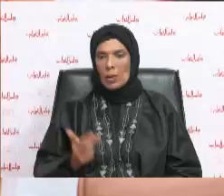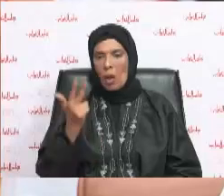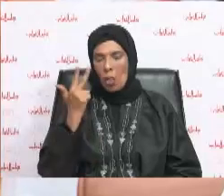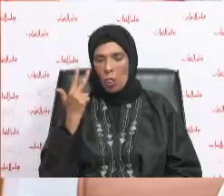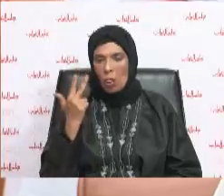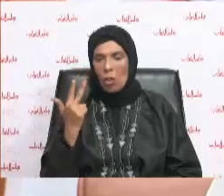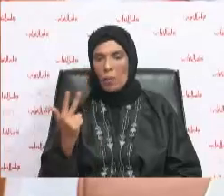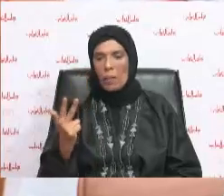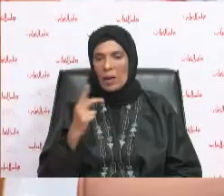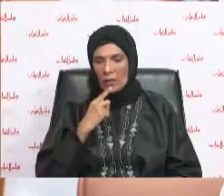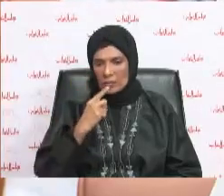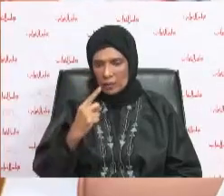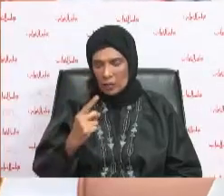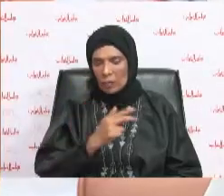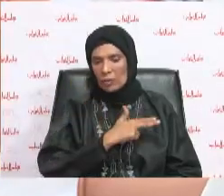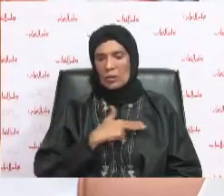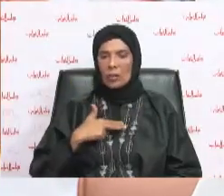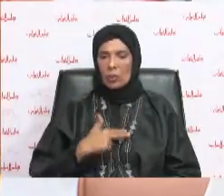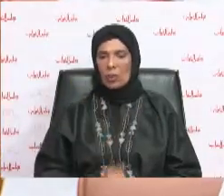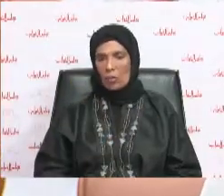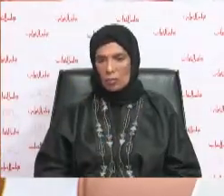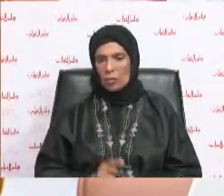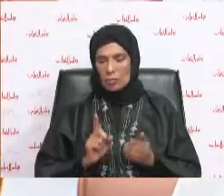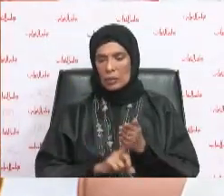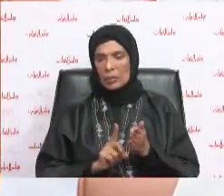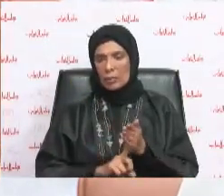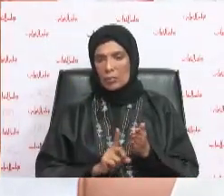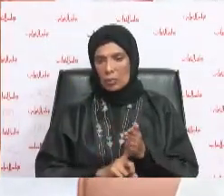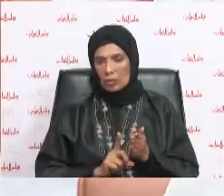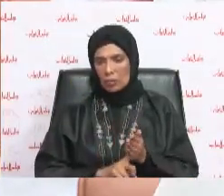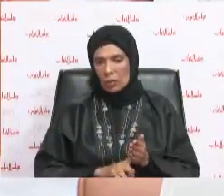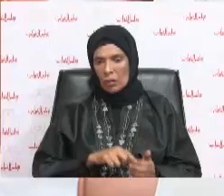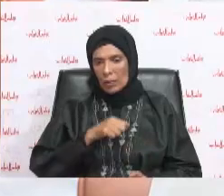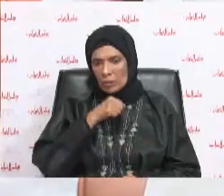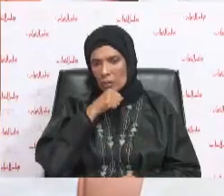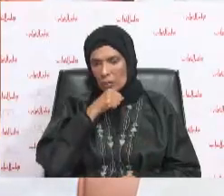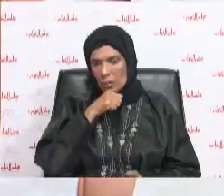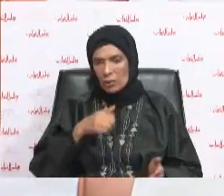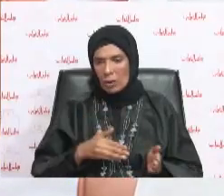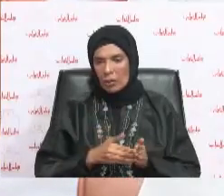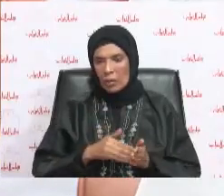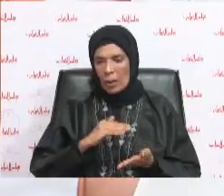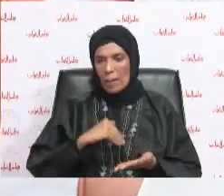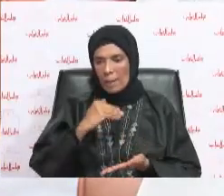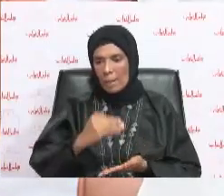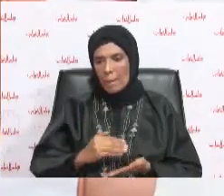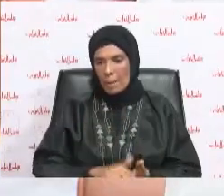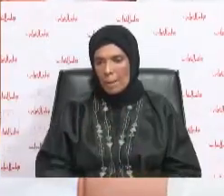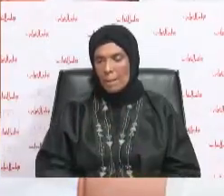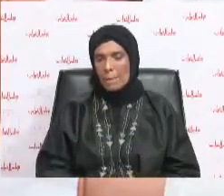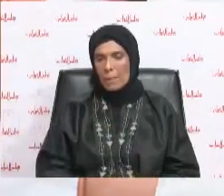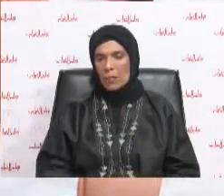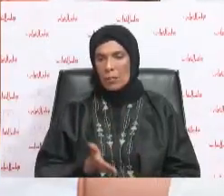في الحكومة أو في أي عمل ما، يجب أن يكون هناك لا تقاعد في نهاية الخدمة، يطلع من